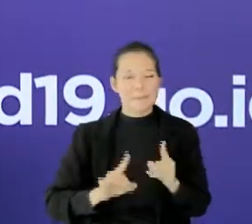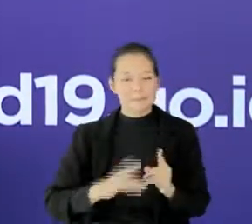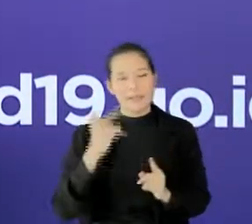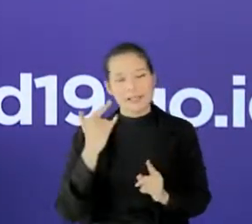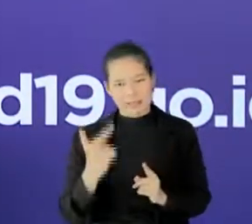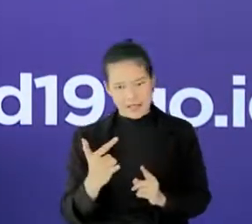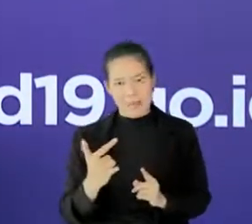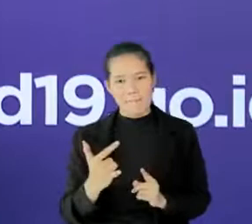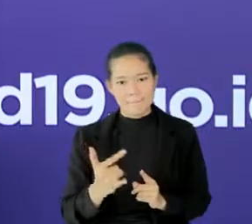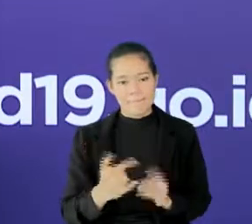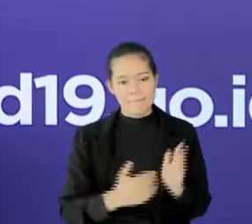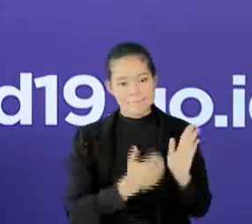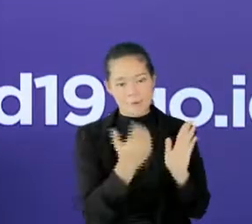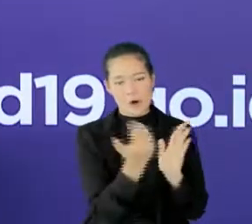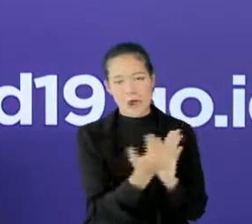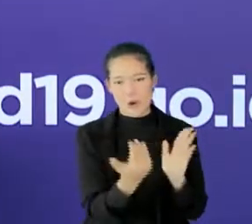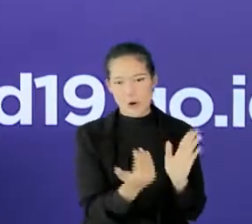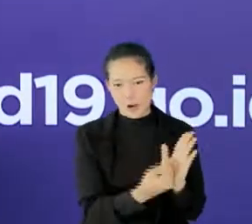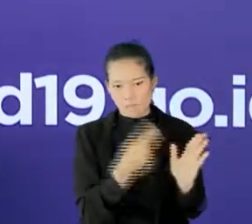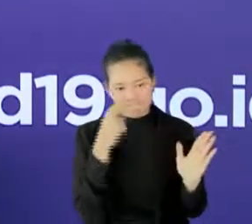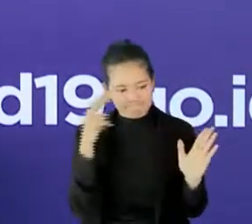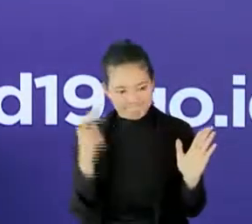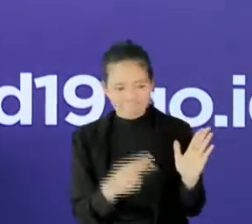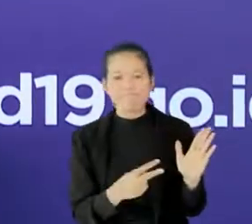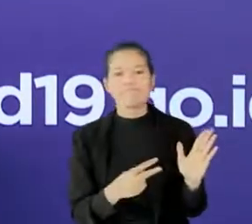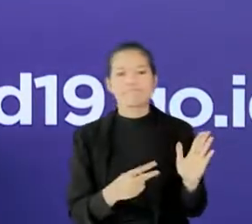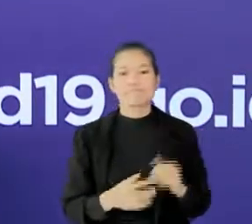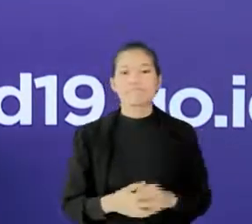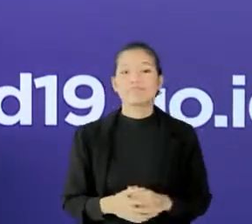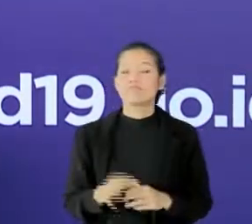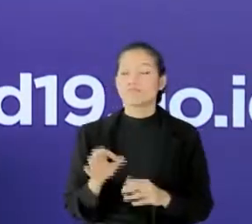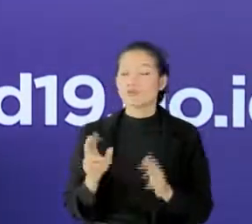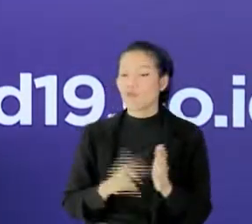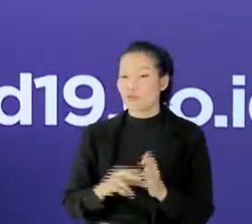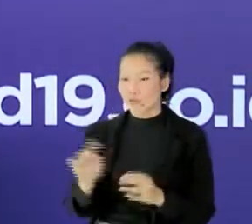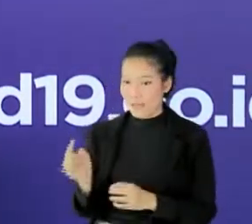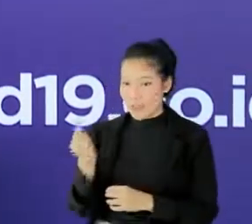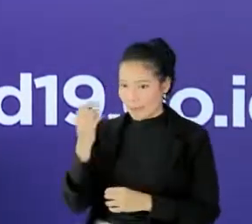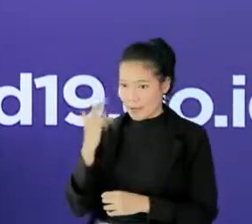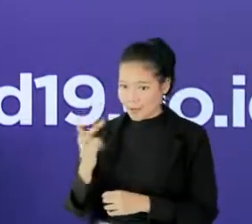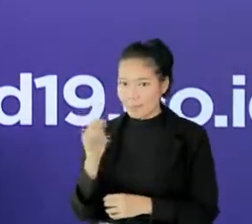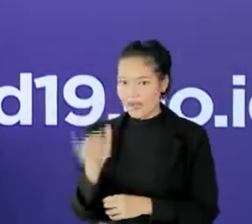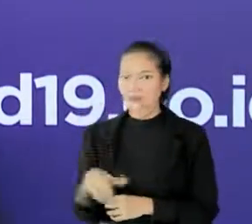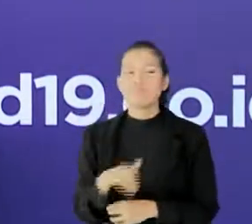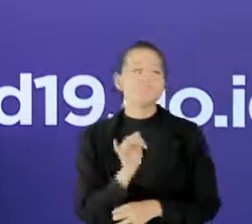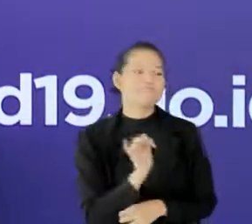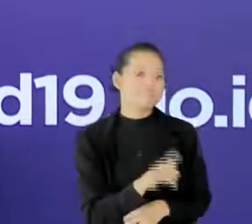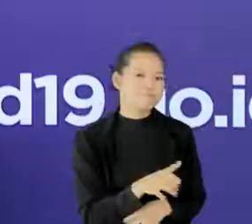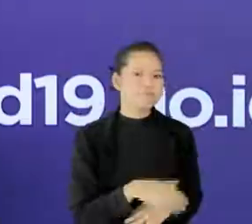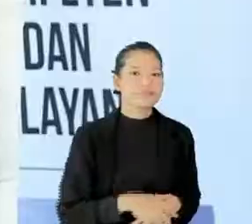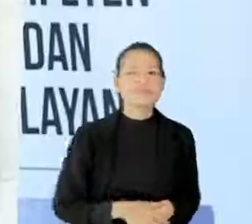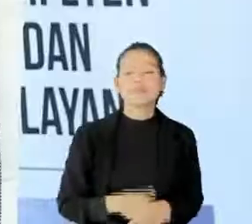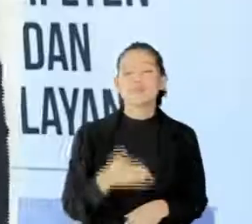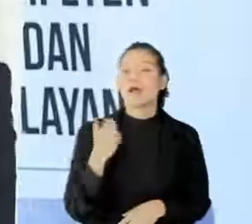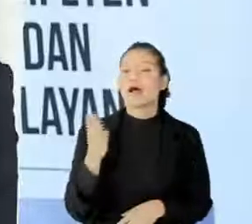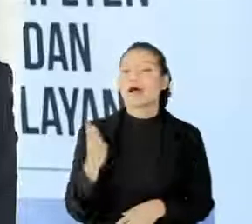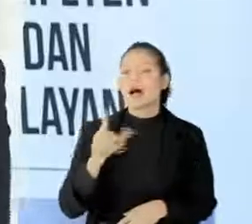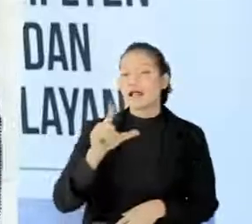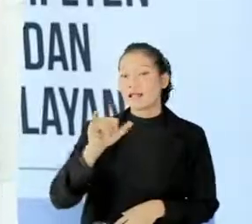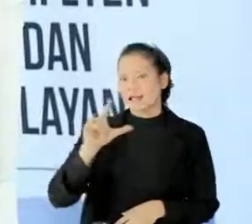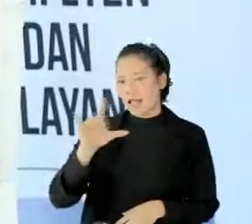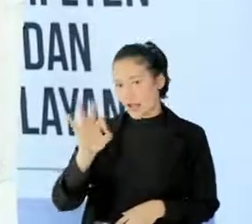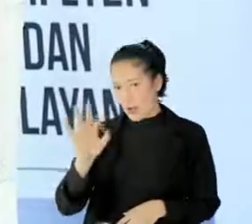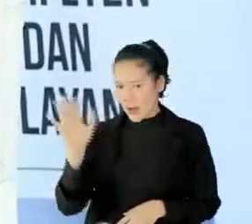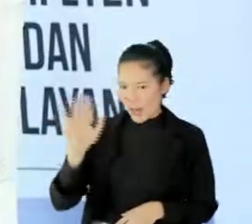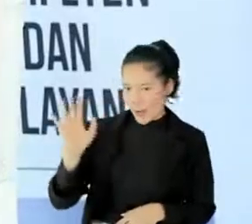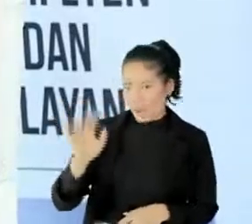tetap menjaga protokol kesehatan itu, saya rasa. Tetap nomor satu ya, masih. Nomor ya. Satu. Mas Lilo. Halo